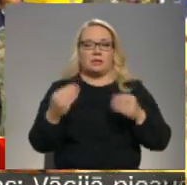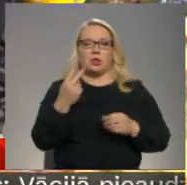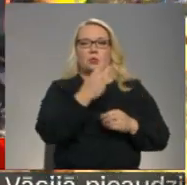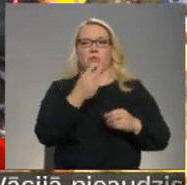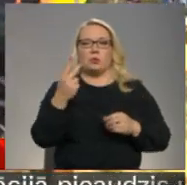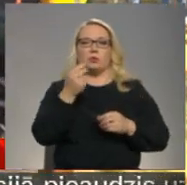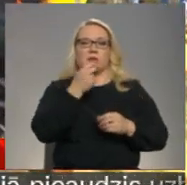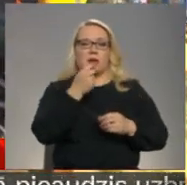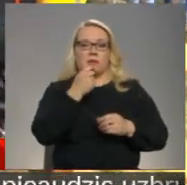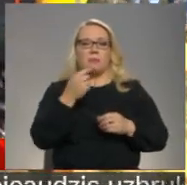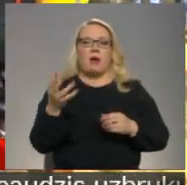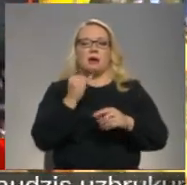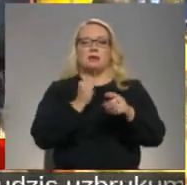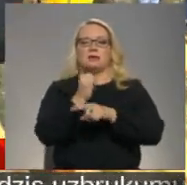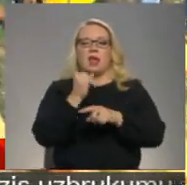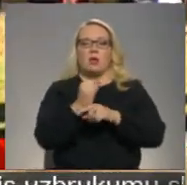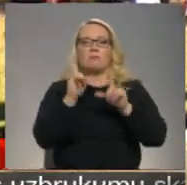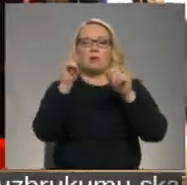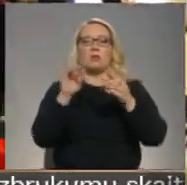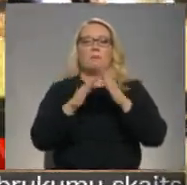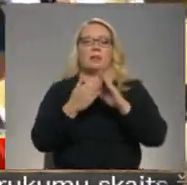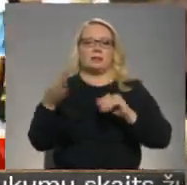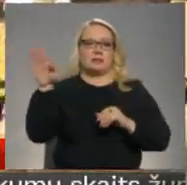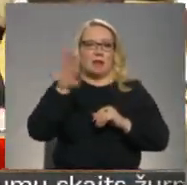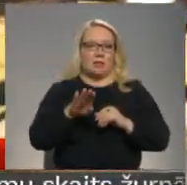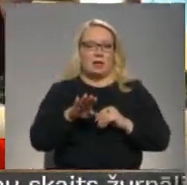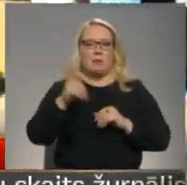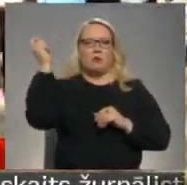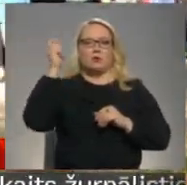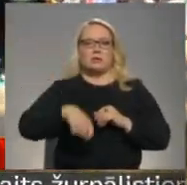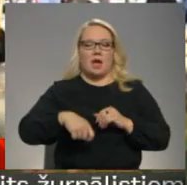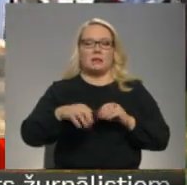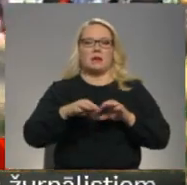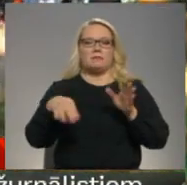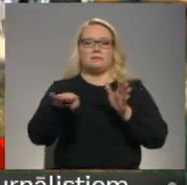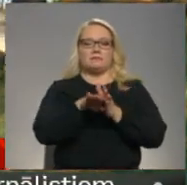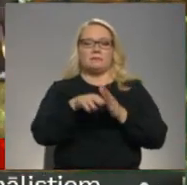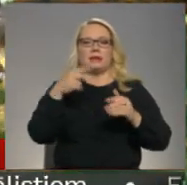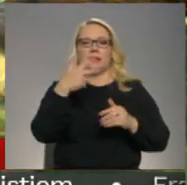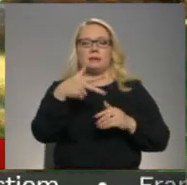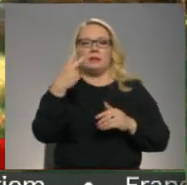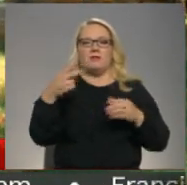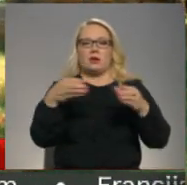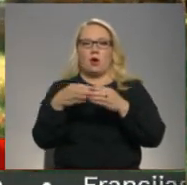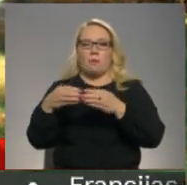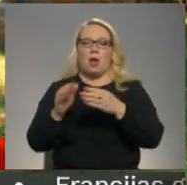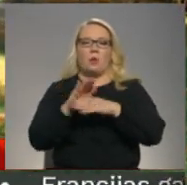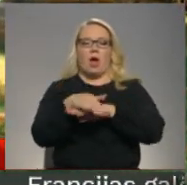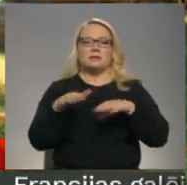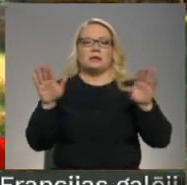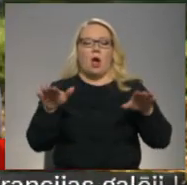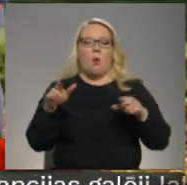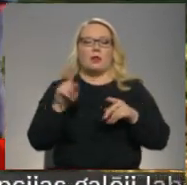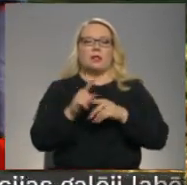septembrī ar ceļojumu uz kādu no pilskalniem. Uz starta līnijas stājas 32 komandas no Aizkraukles